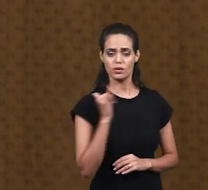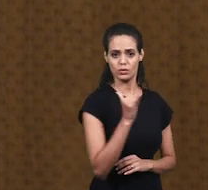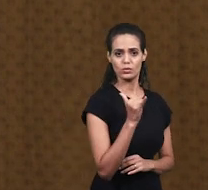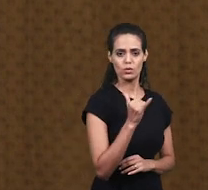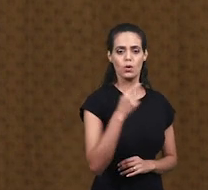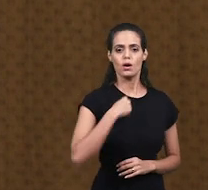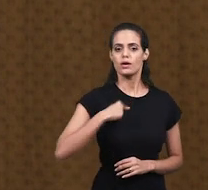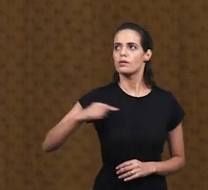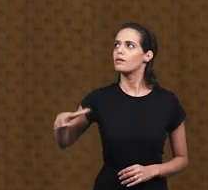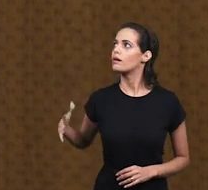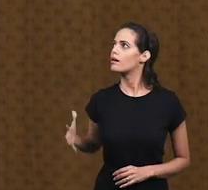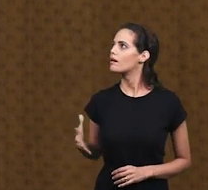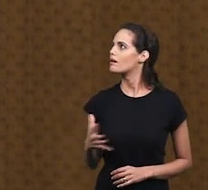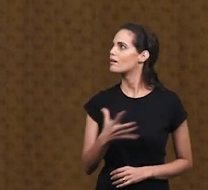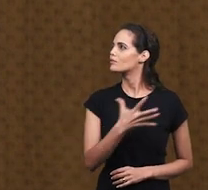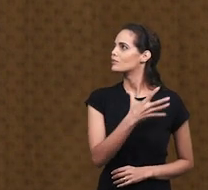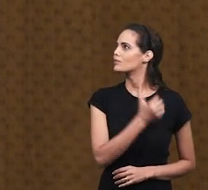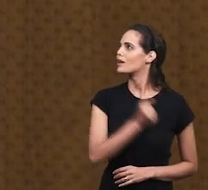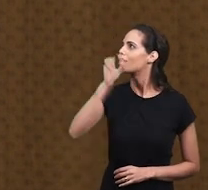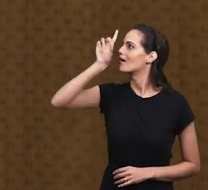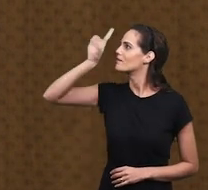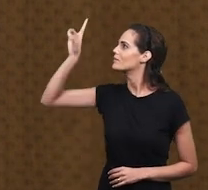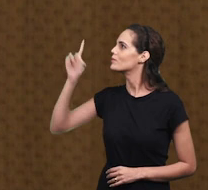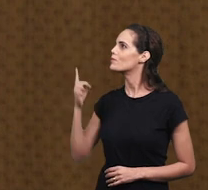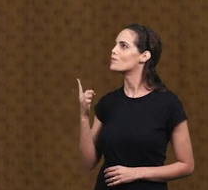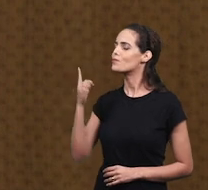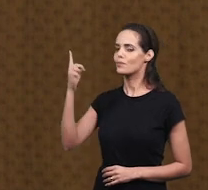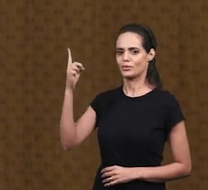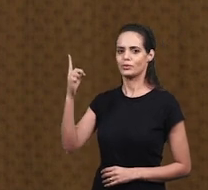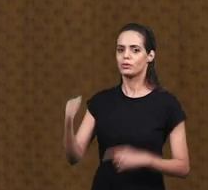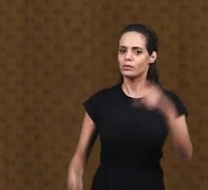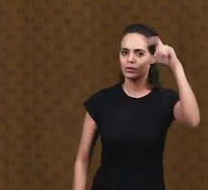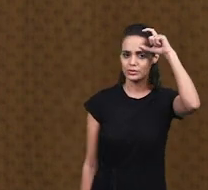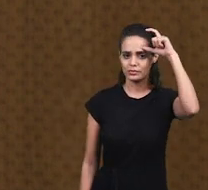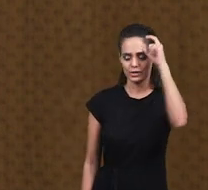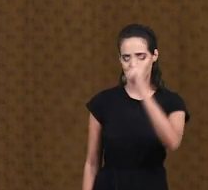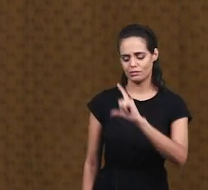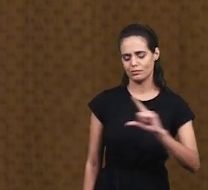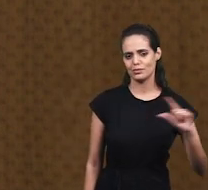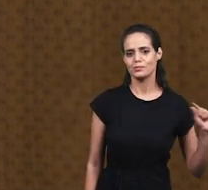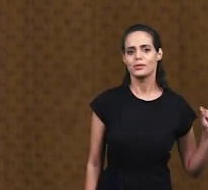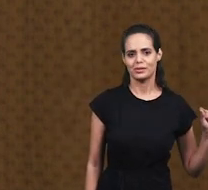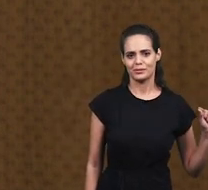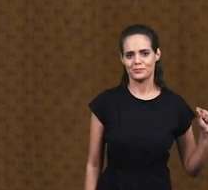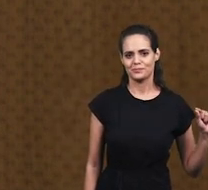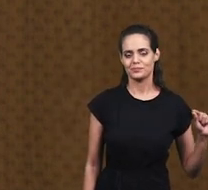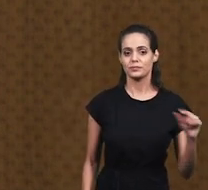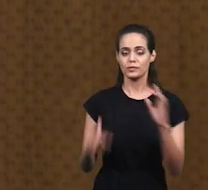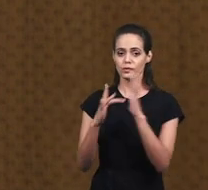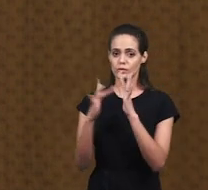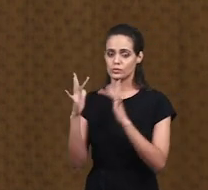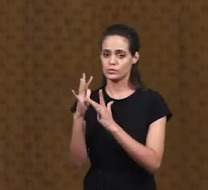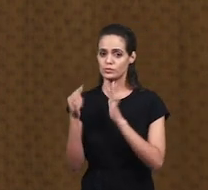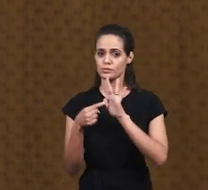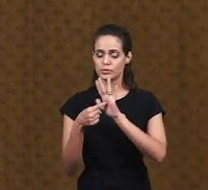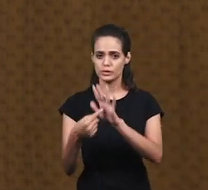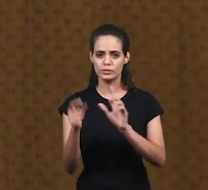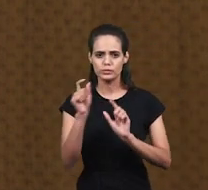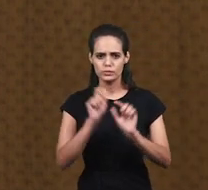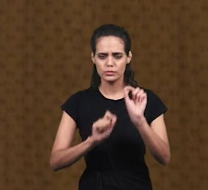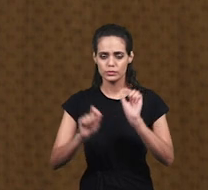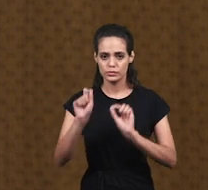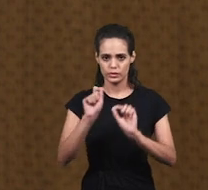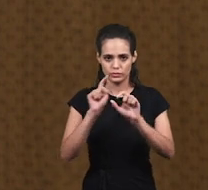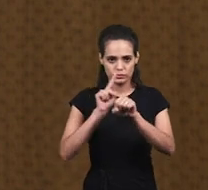ton Dieu. Et là, l'adversaire est parti. Parce que Jésus était en train de montrer une chose qui sert à nous. Quand l'homme